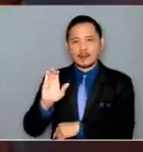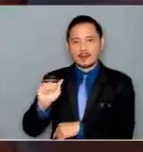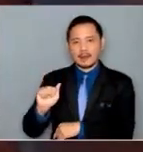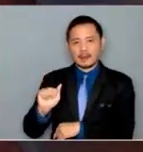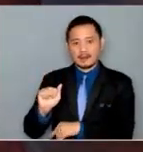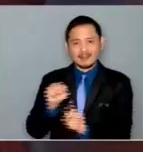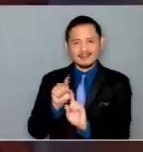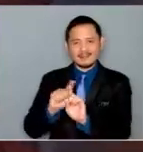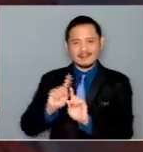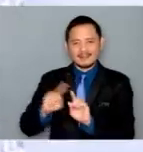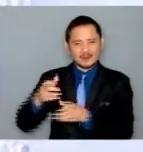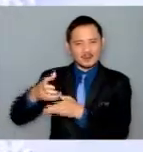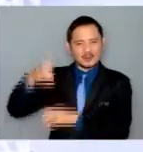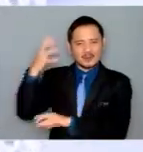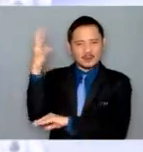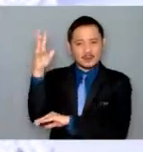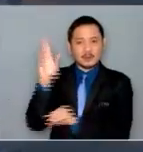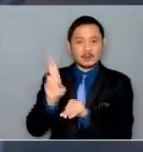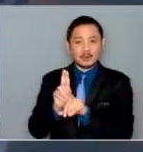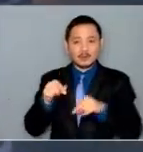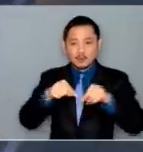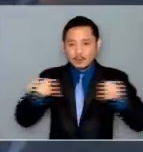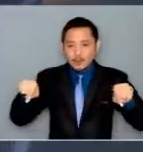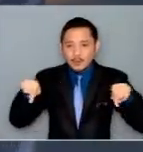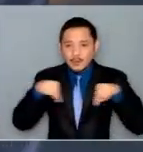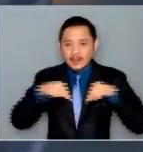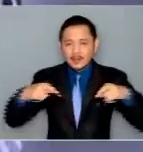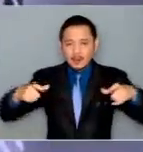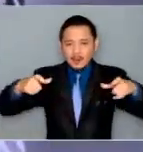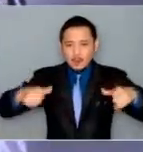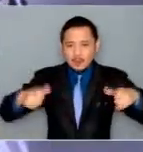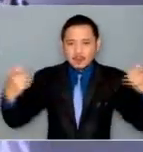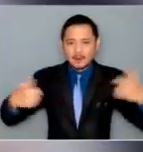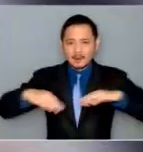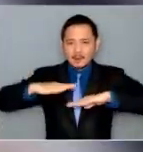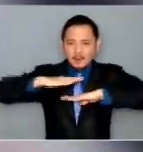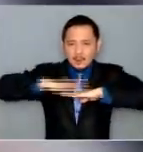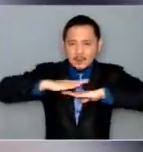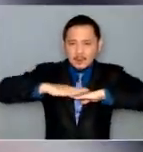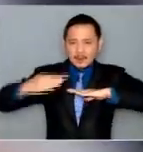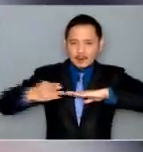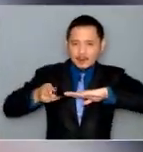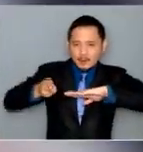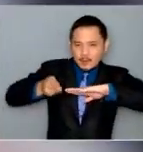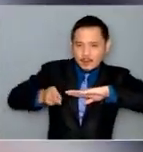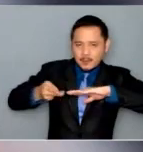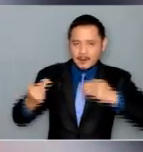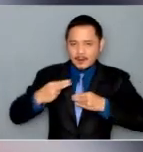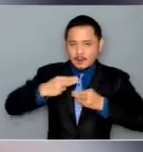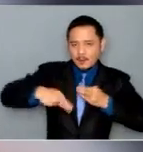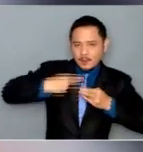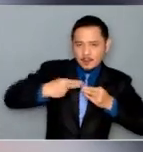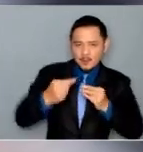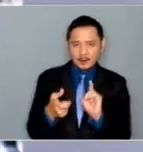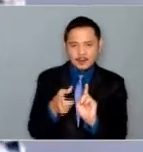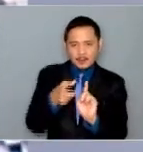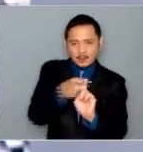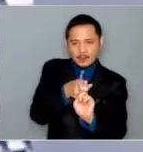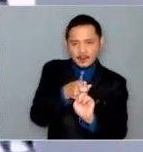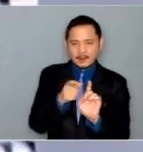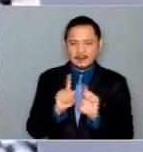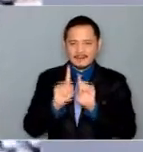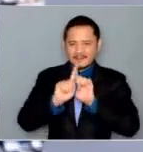produkto tulad ng placemat, plate chargers, coasters, table runners, table napkins, and napkin rings. Ang mga